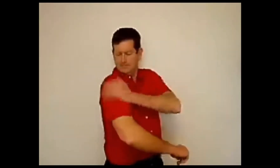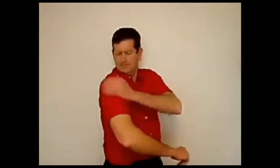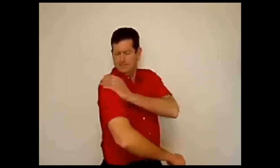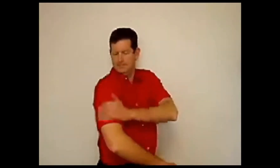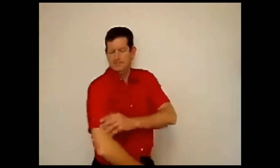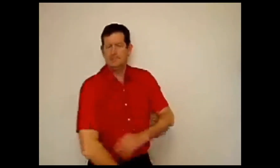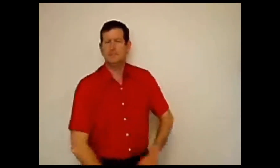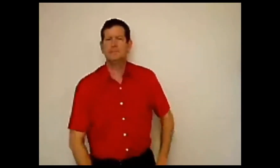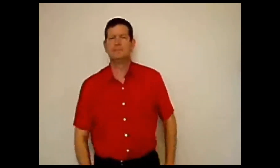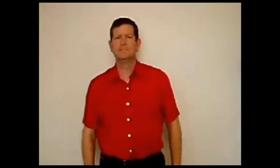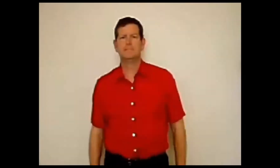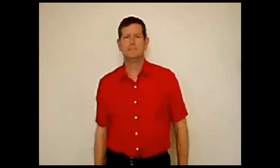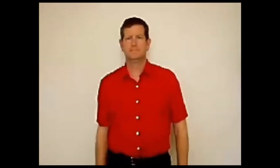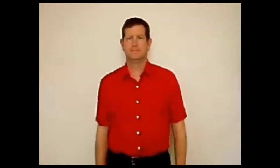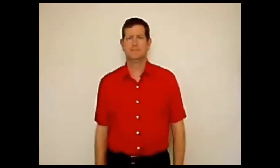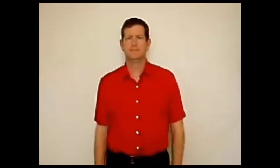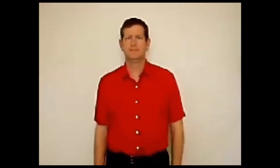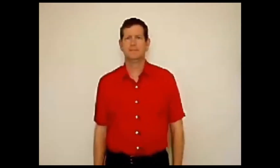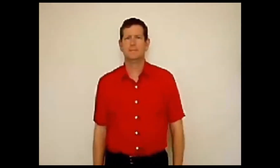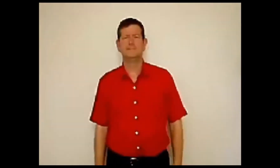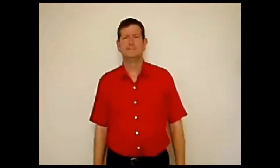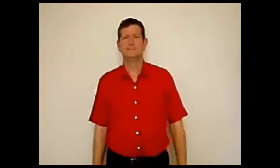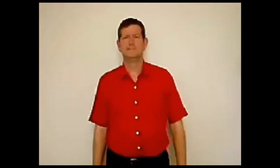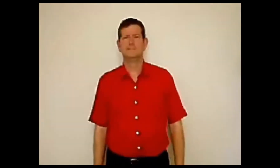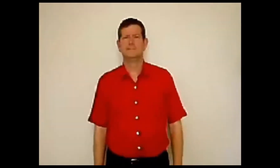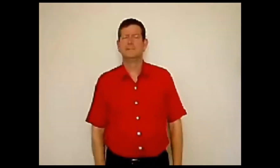Prendre un bain.